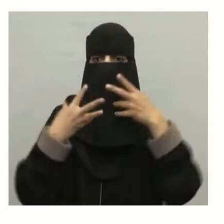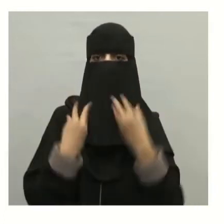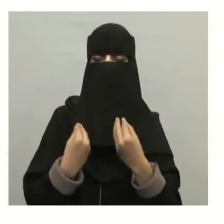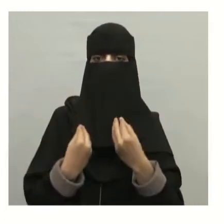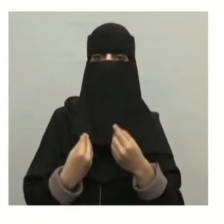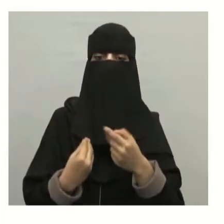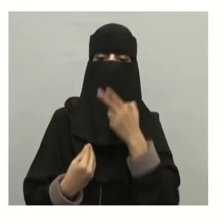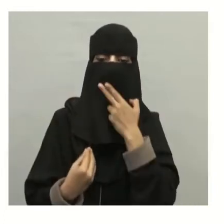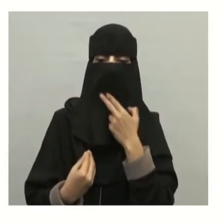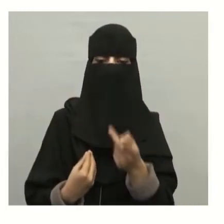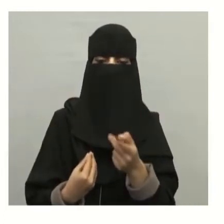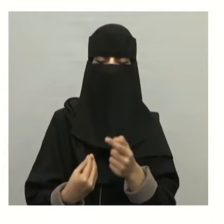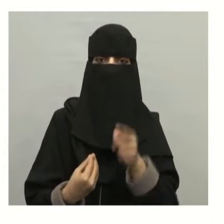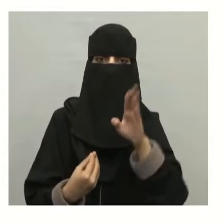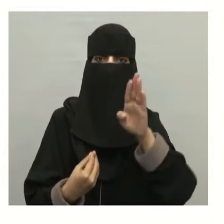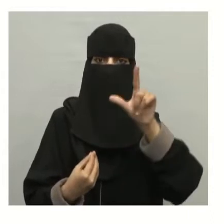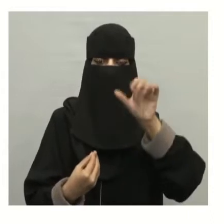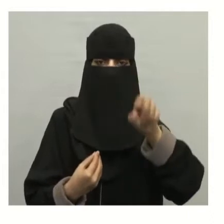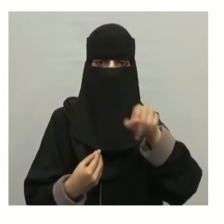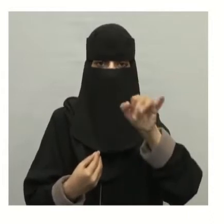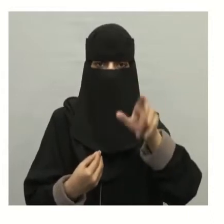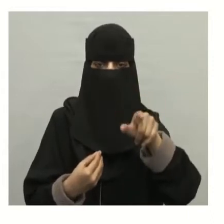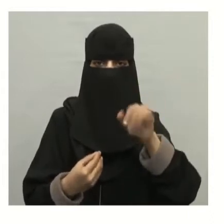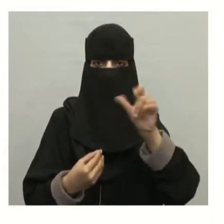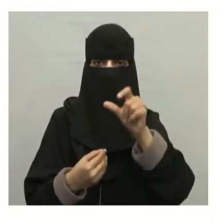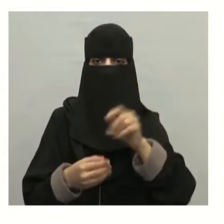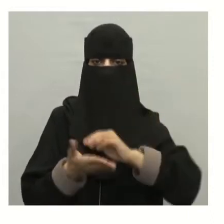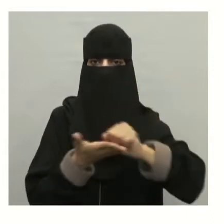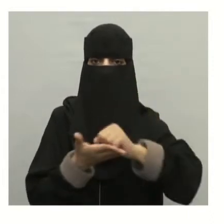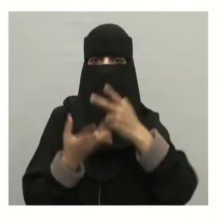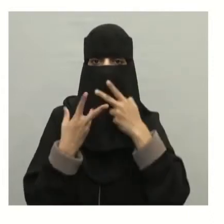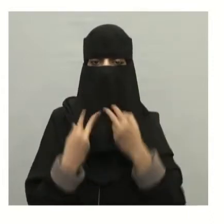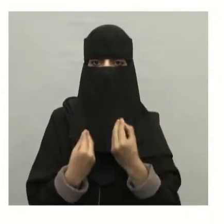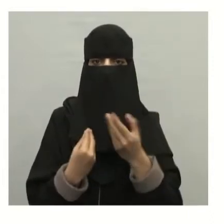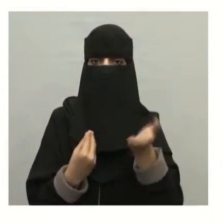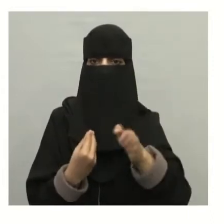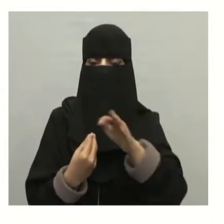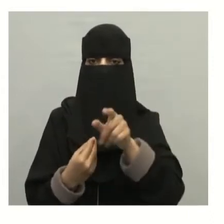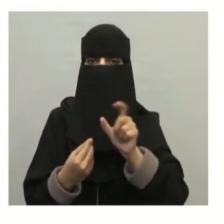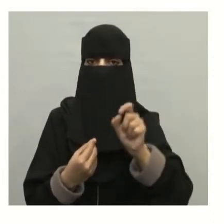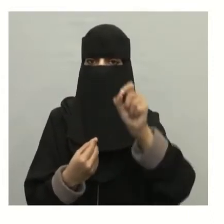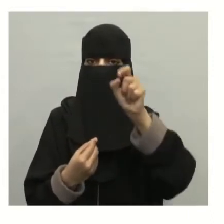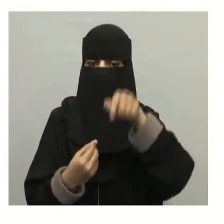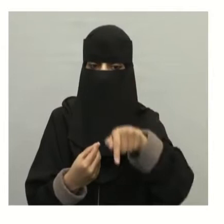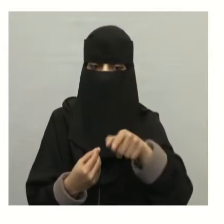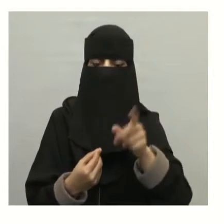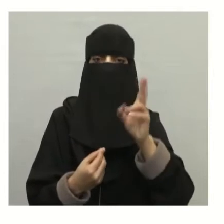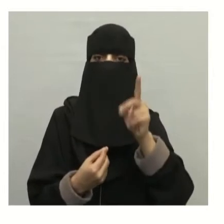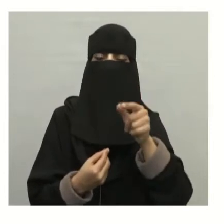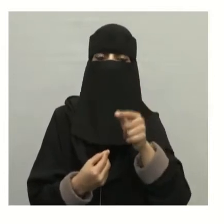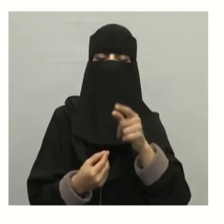ونظيفة. الكلور يعتبر من المواد المعقمة، إذن يجب استخدامه في